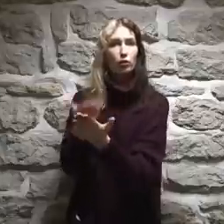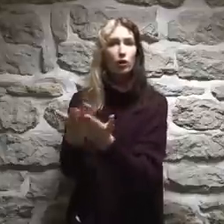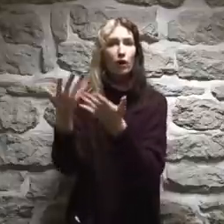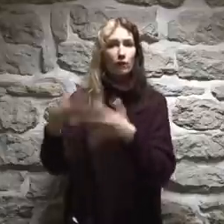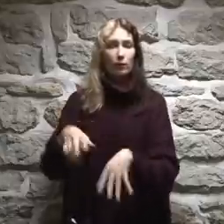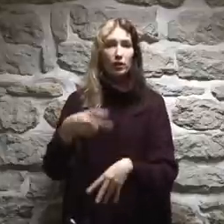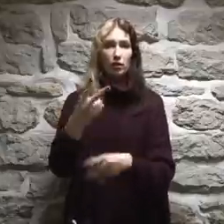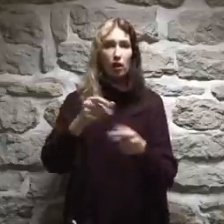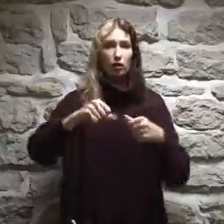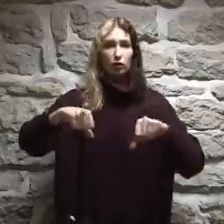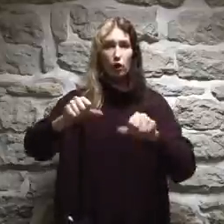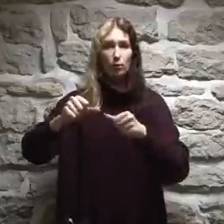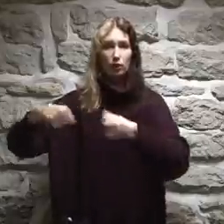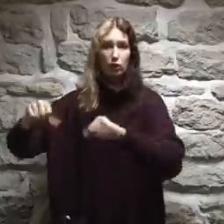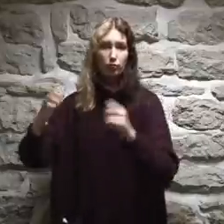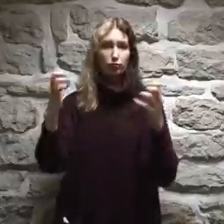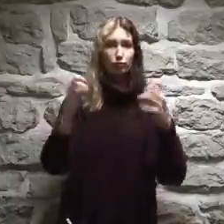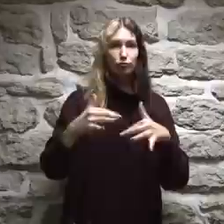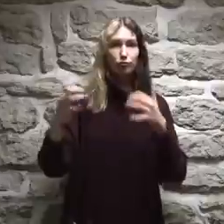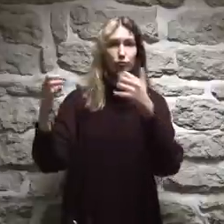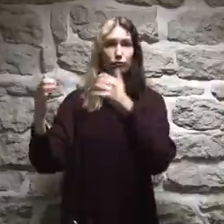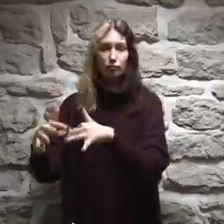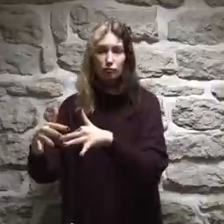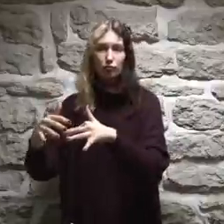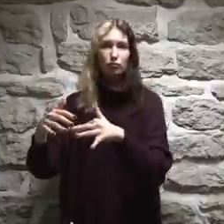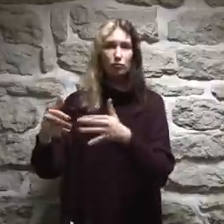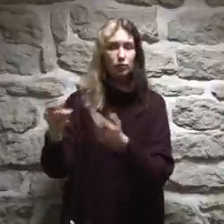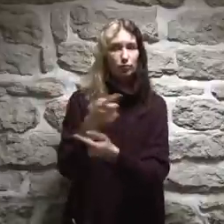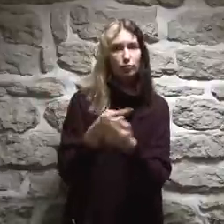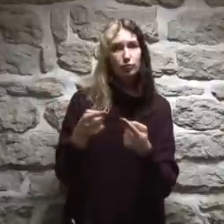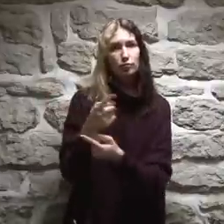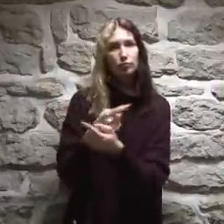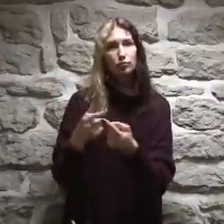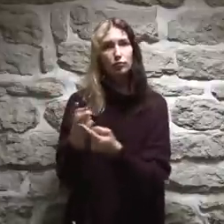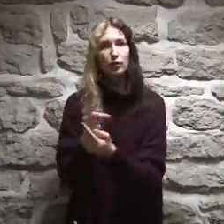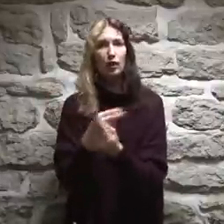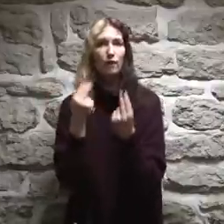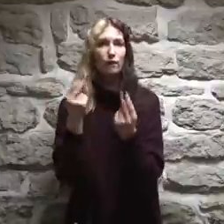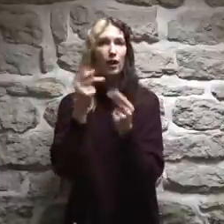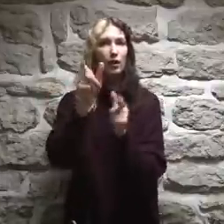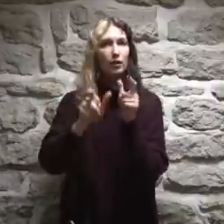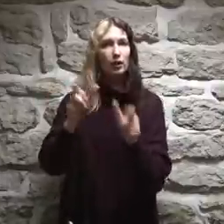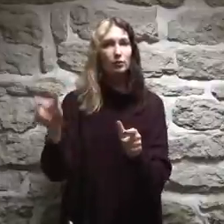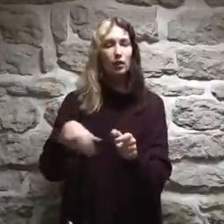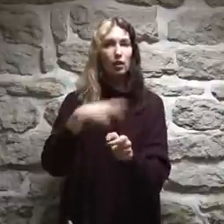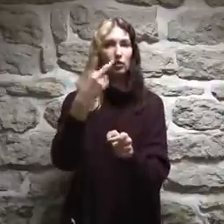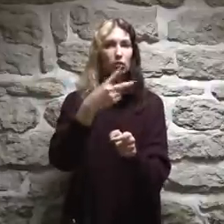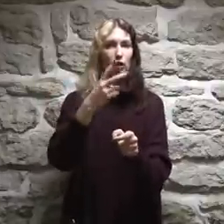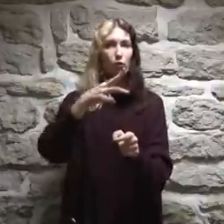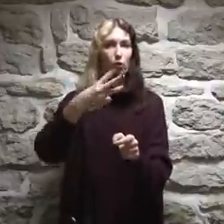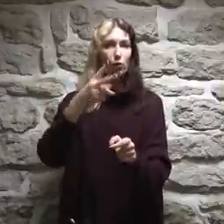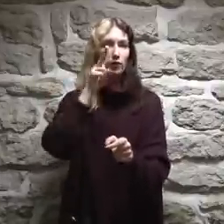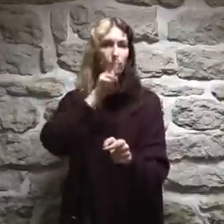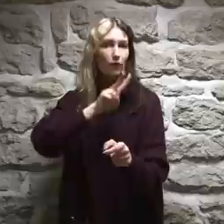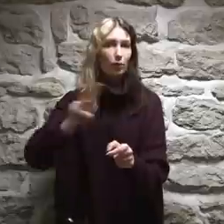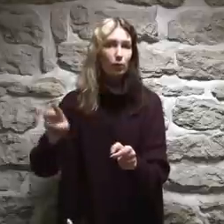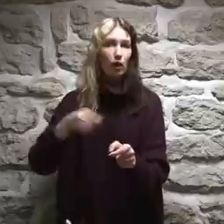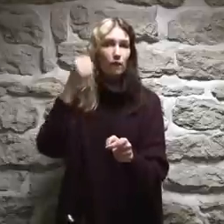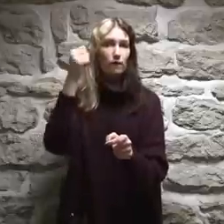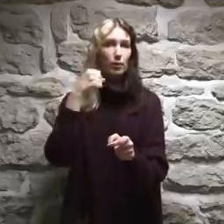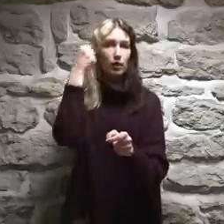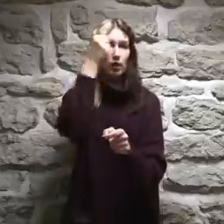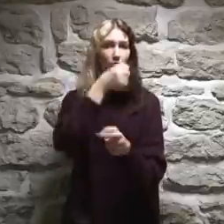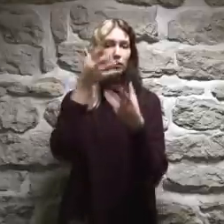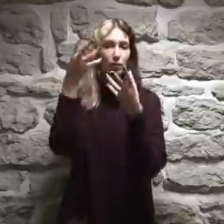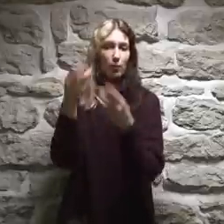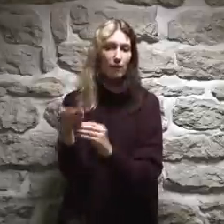on koos käinud, et välja selgitada siis need väärikad, kes saaksid 23. veebruaril Vabariigi aastapäeva